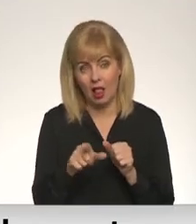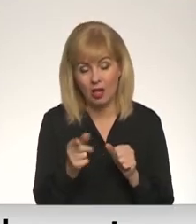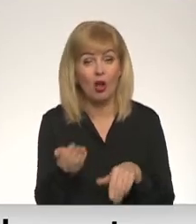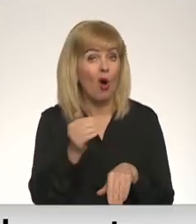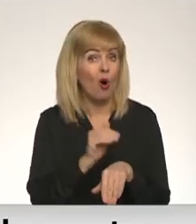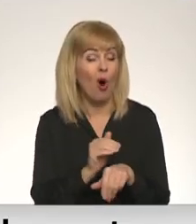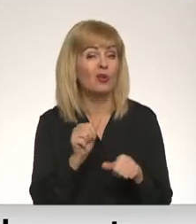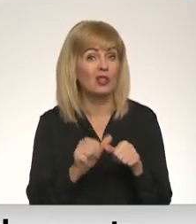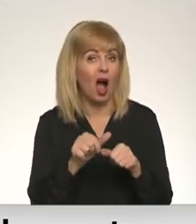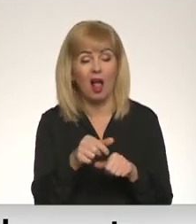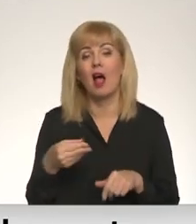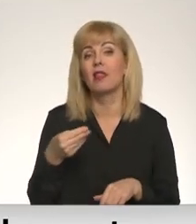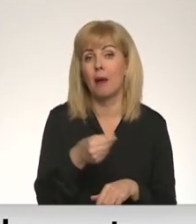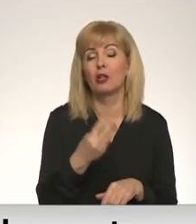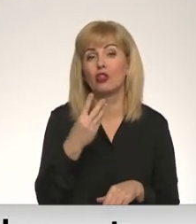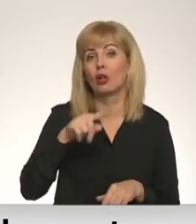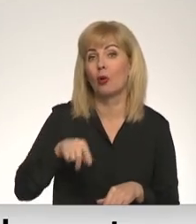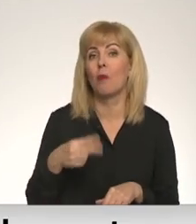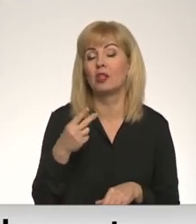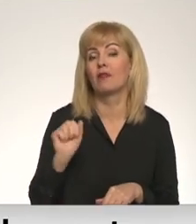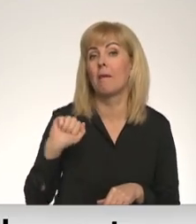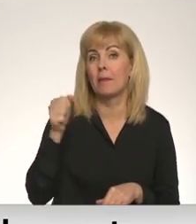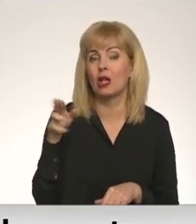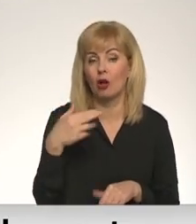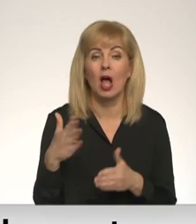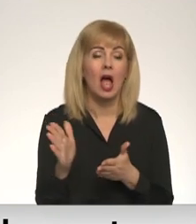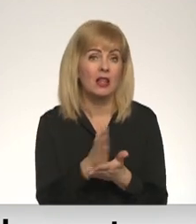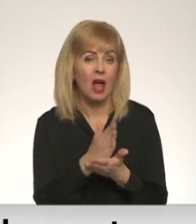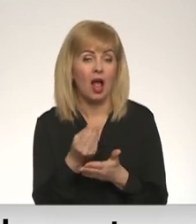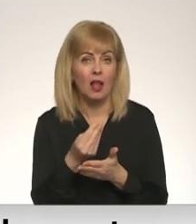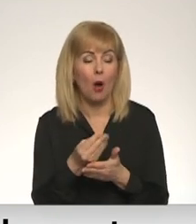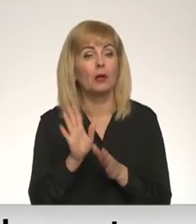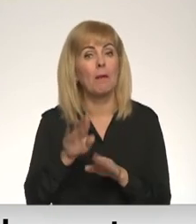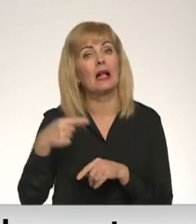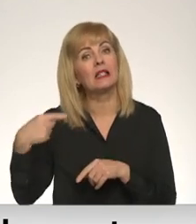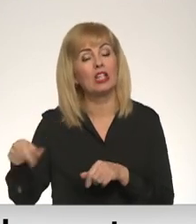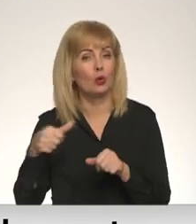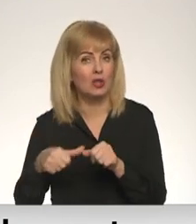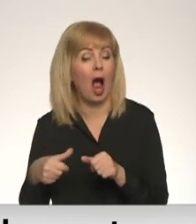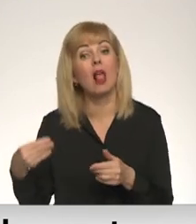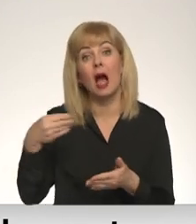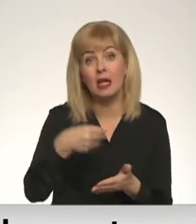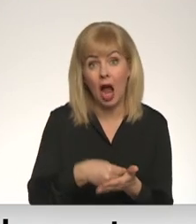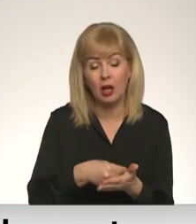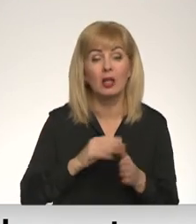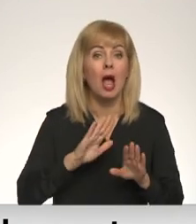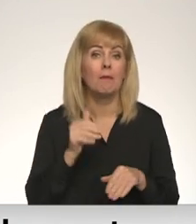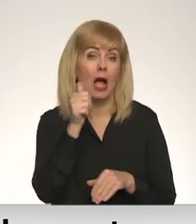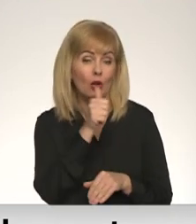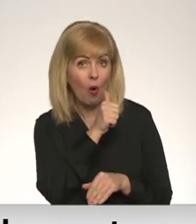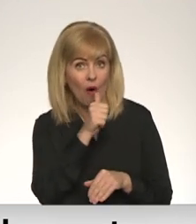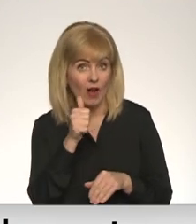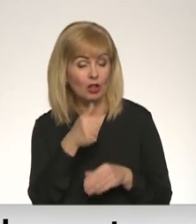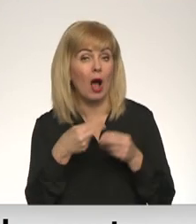konkrētais medikaments nemaksā 4,2 miljonus, daļa naudas paliek pāri citu medikamentu iegādēji. Taču